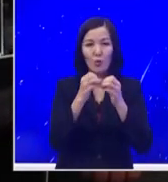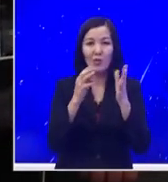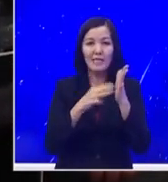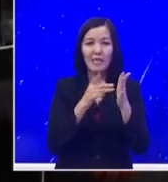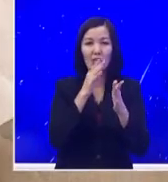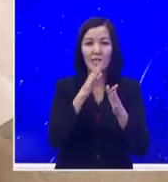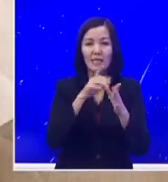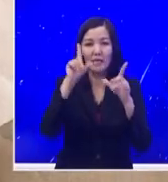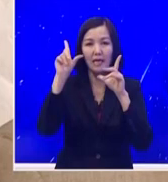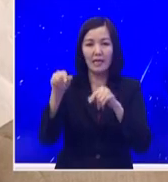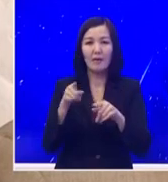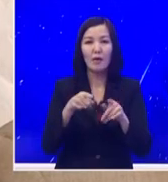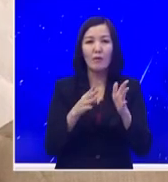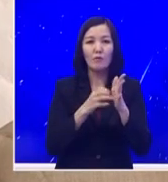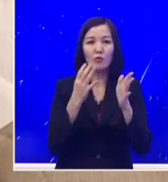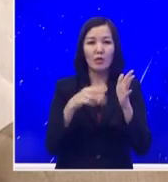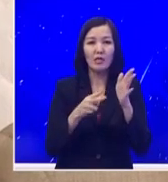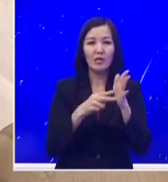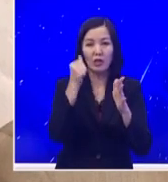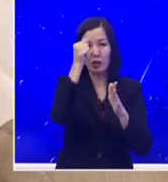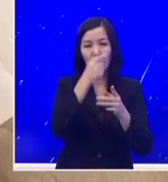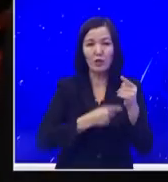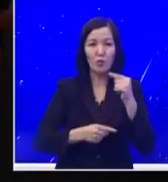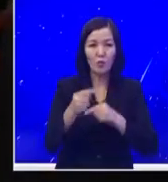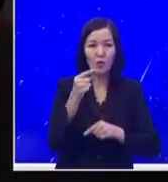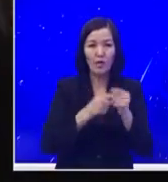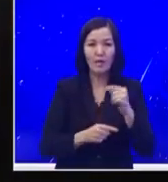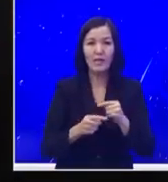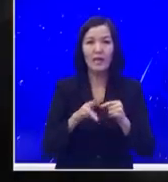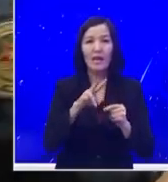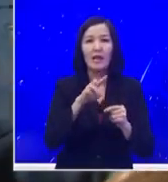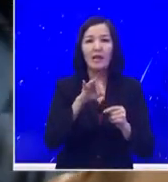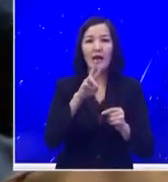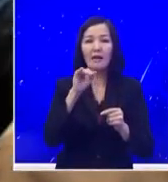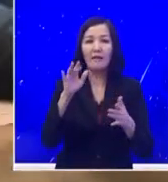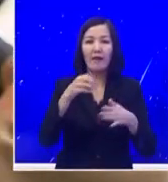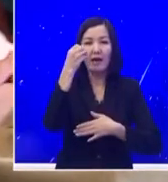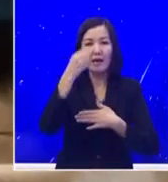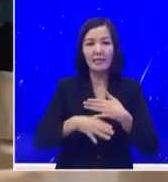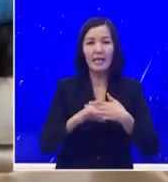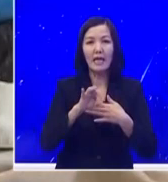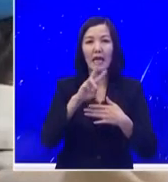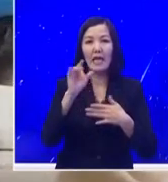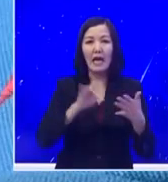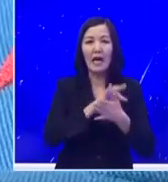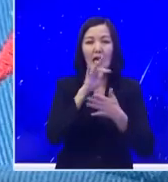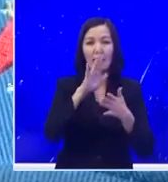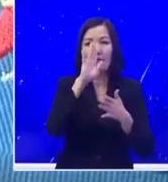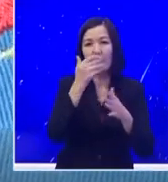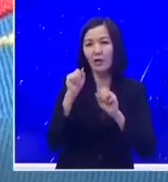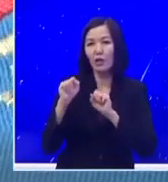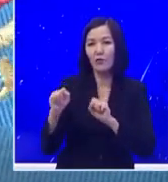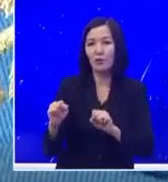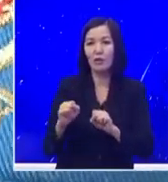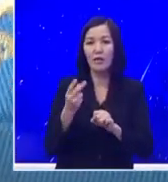жасында аттанып, 1947-де елге қайтқан. Осы аралықта Латвия астанасы Рига қаласын жау қолынан